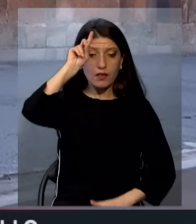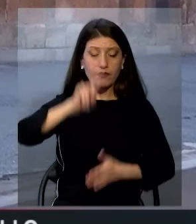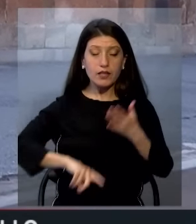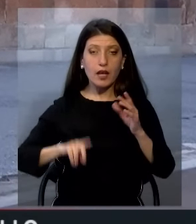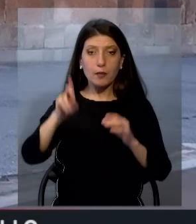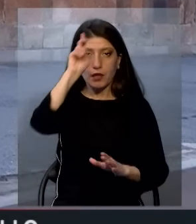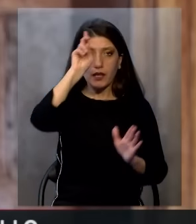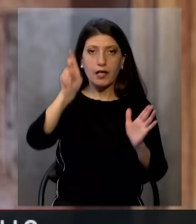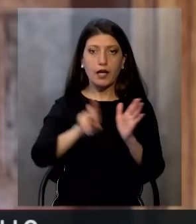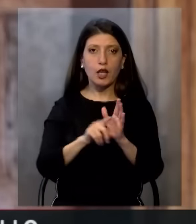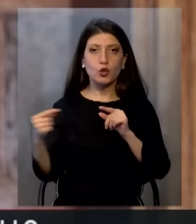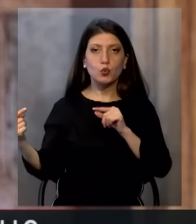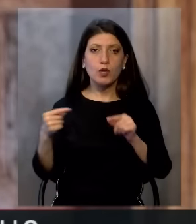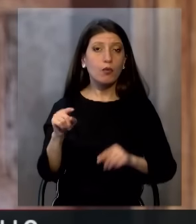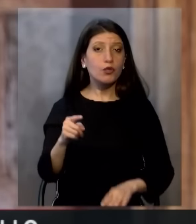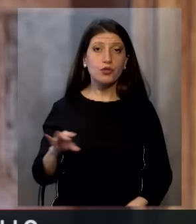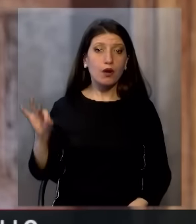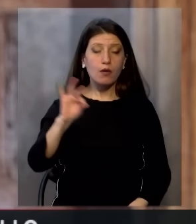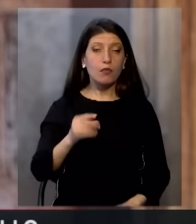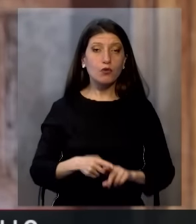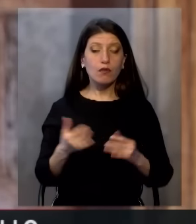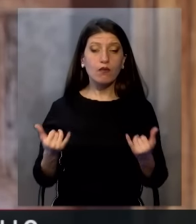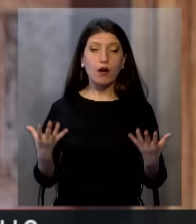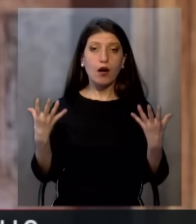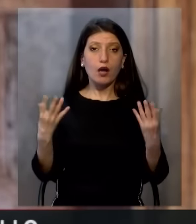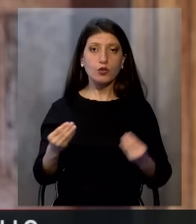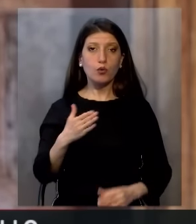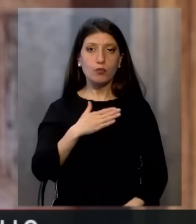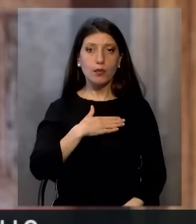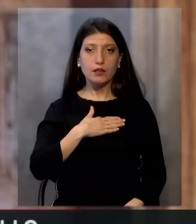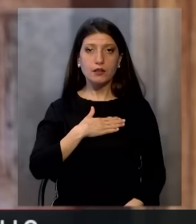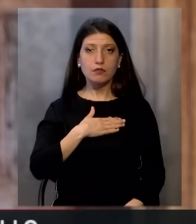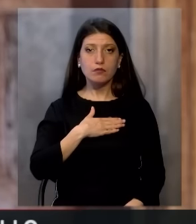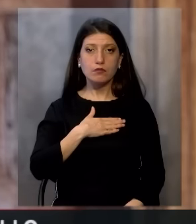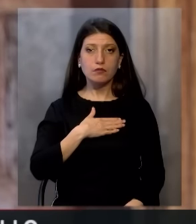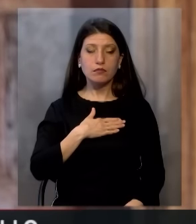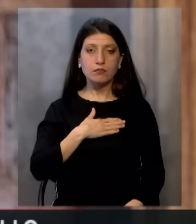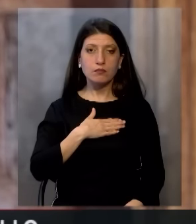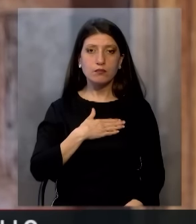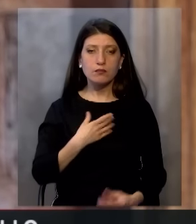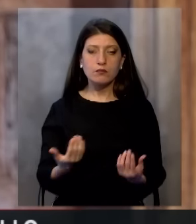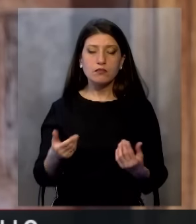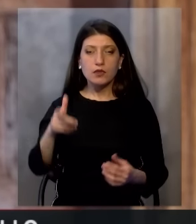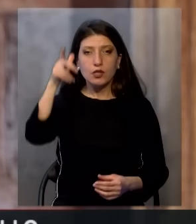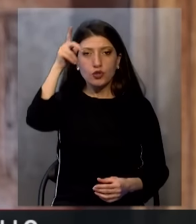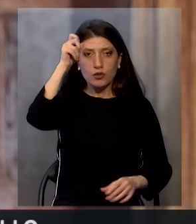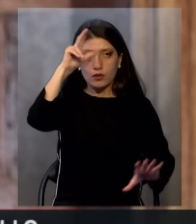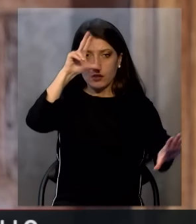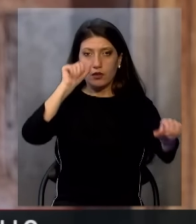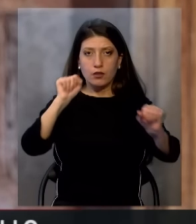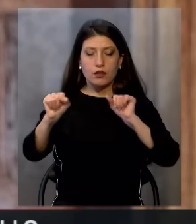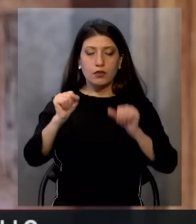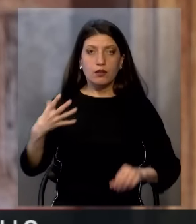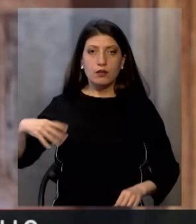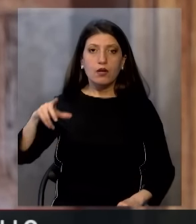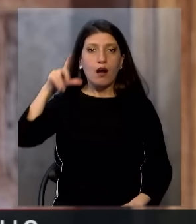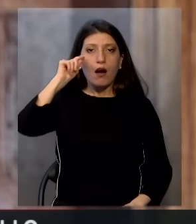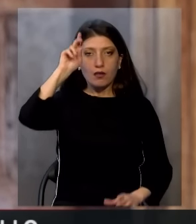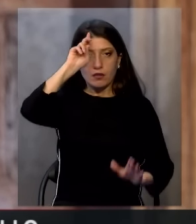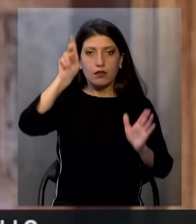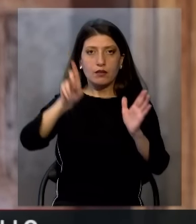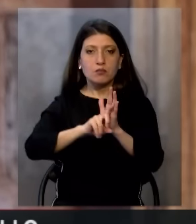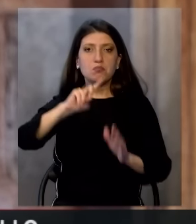դեմա, ինչի համար, որովհետև այսօր մեր այս չարիկ իշխանությունների կողմից հայ առաքելական